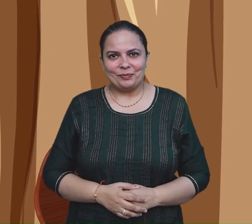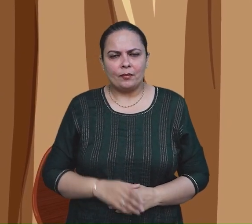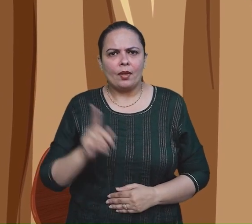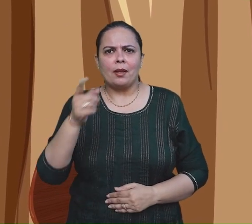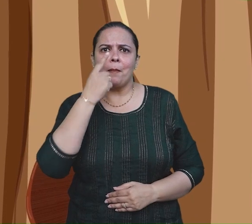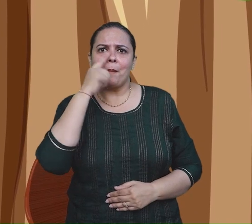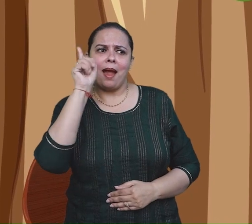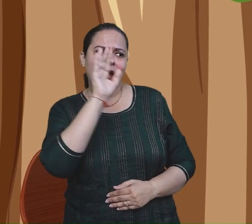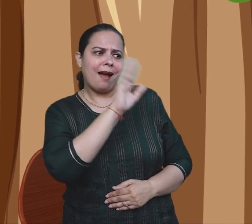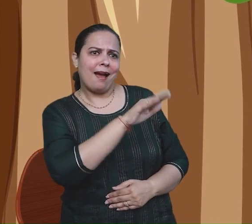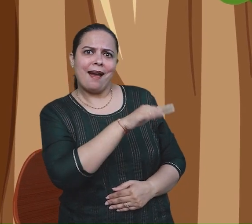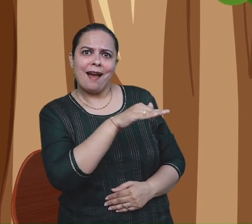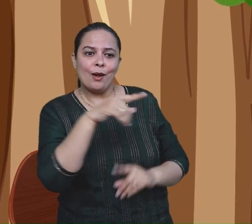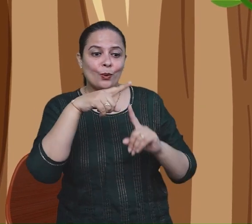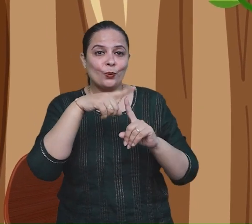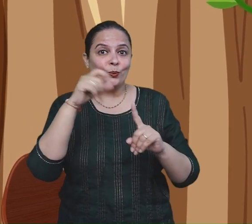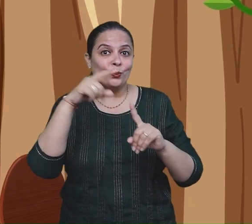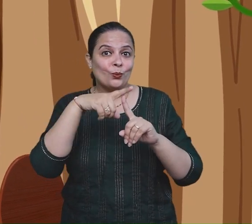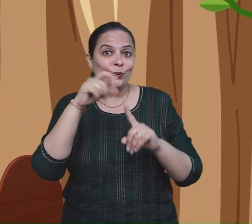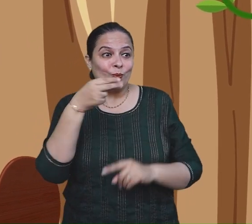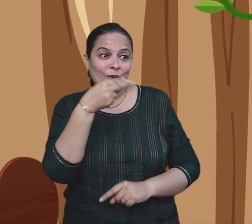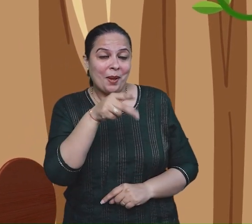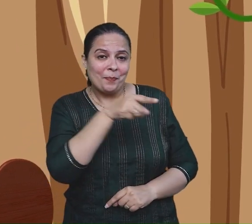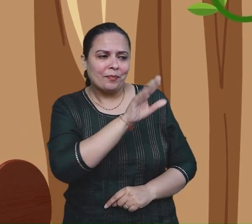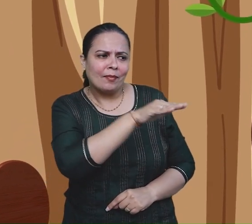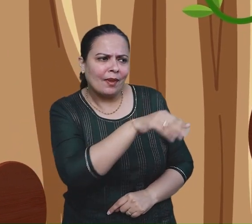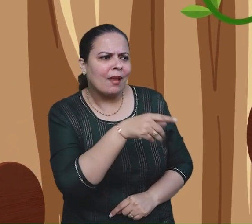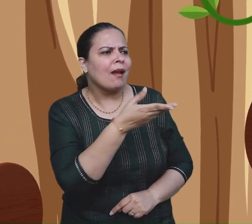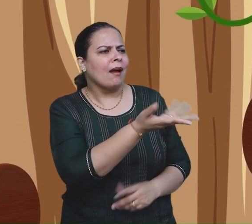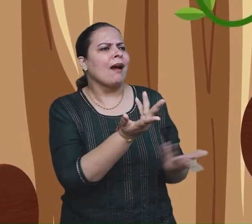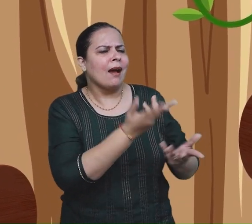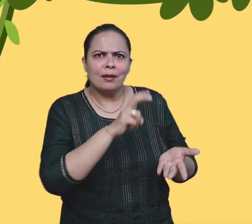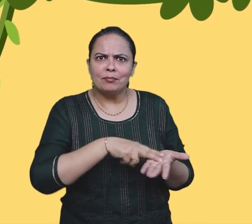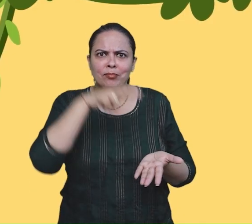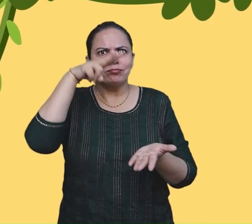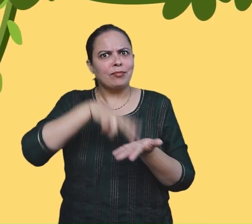अरे क्या हुआ तोतो, तुम एकदम से कैसे उछल पड़े?